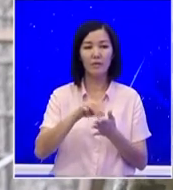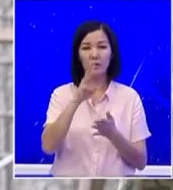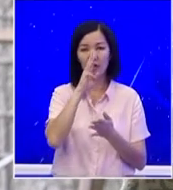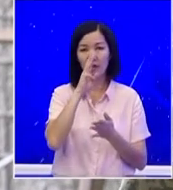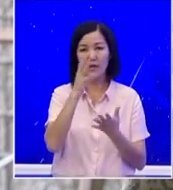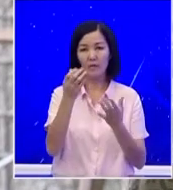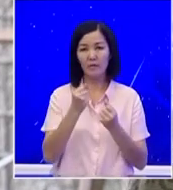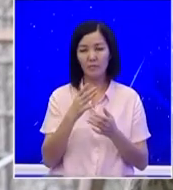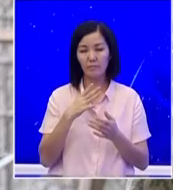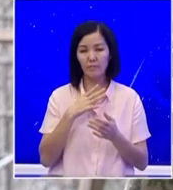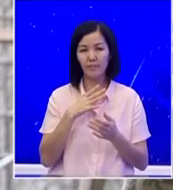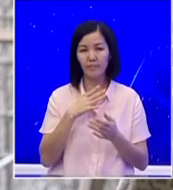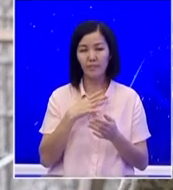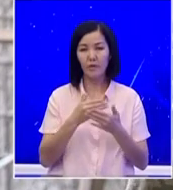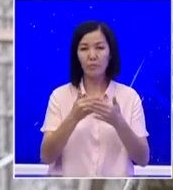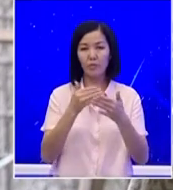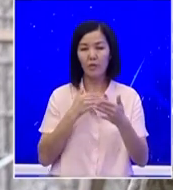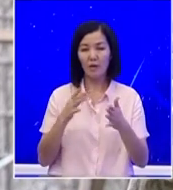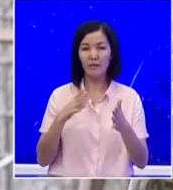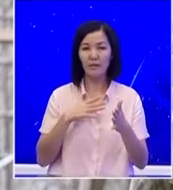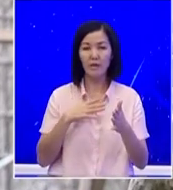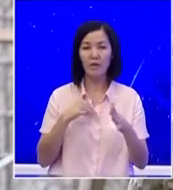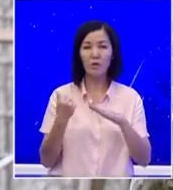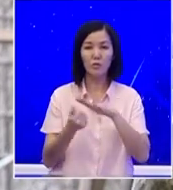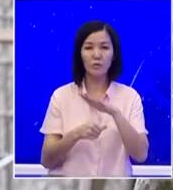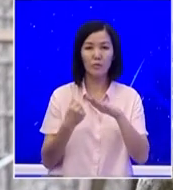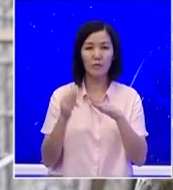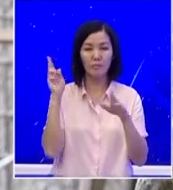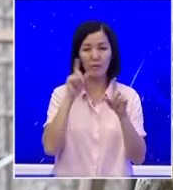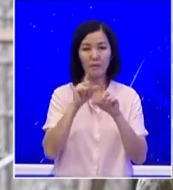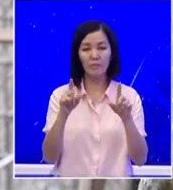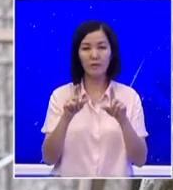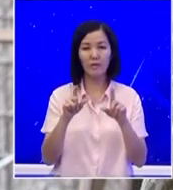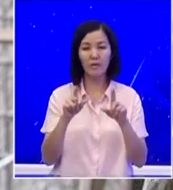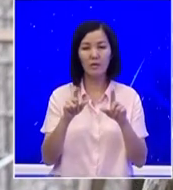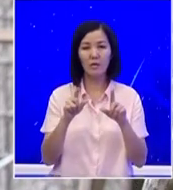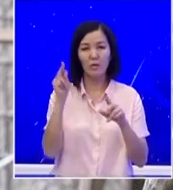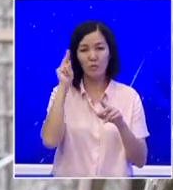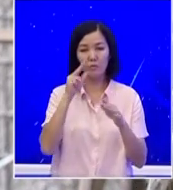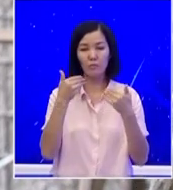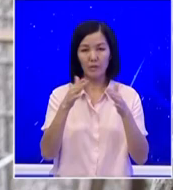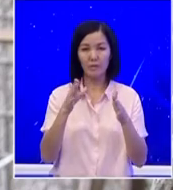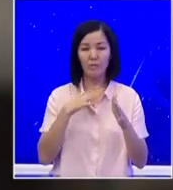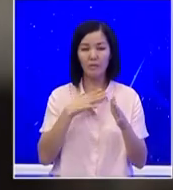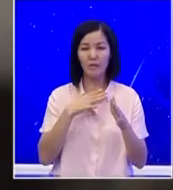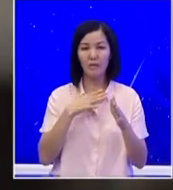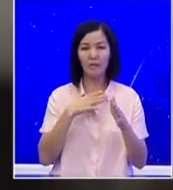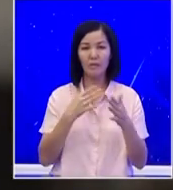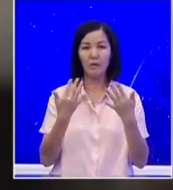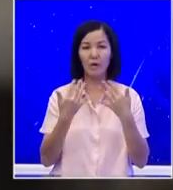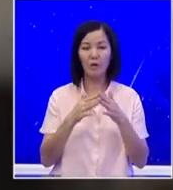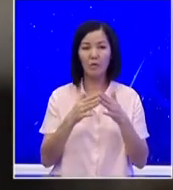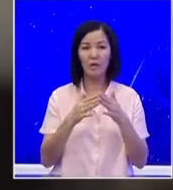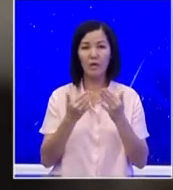талай жыл жұмыс жүрген болатынмын. Бұның алдында жұмыс жүргенін алдында осы мектепті жұмыс істеген. Өзім осы мектепті оқып, осы мектепті бітірген болатынмын. Ауылға жол түсіп